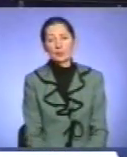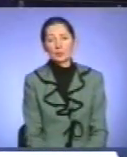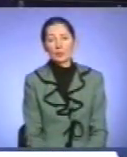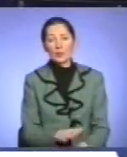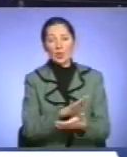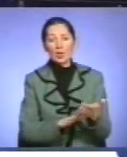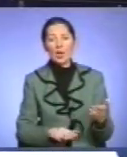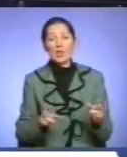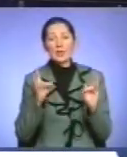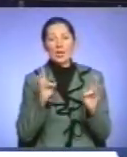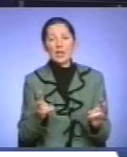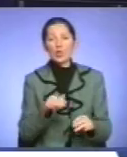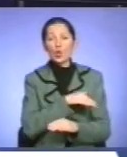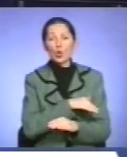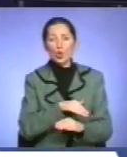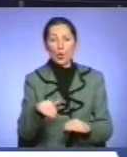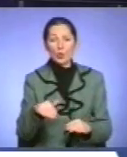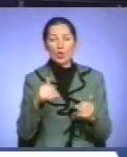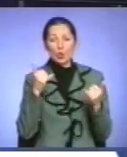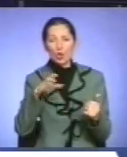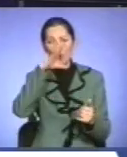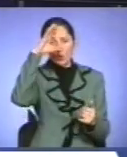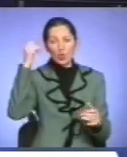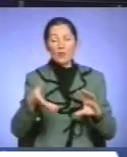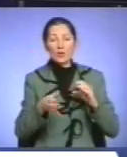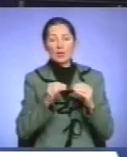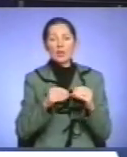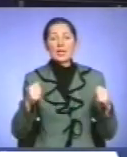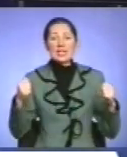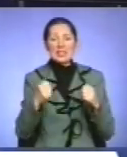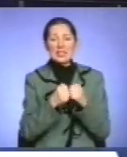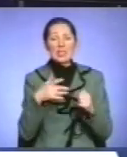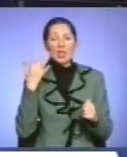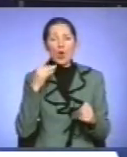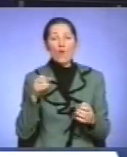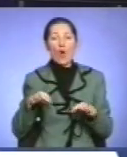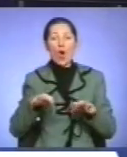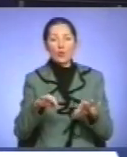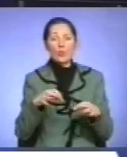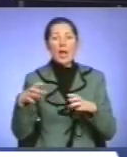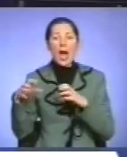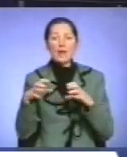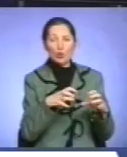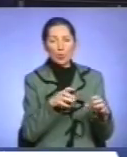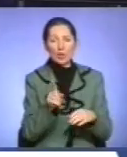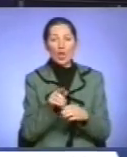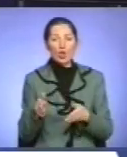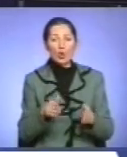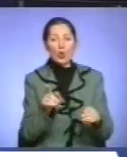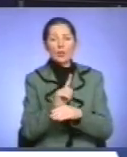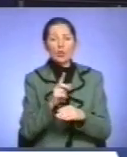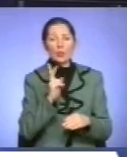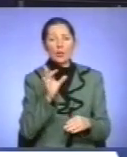А далі про трагедію на дорозі. Сьогодні вночі в результаті зіткнення легкового автомобіля і автобуса на дорозі